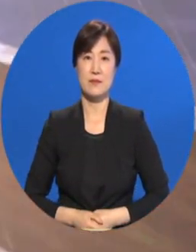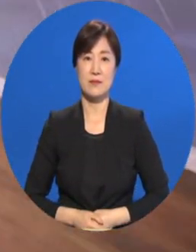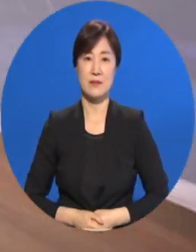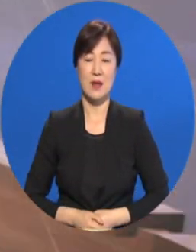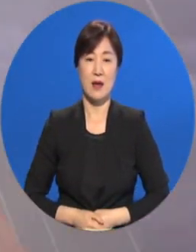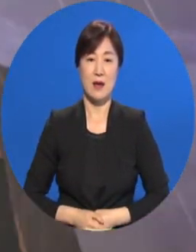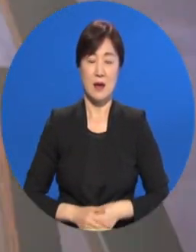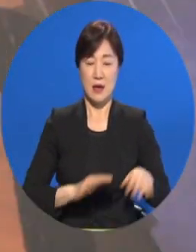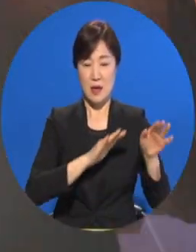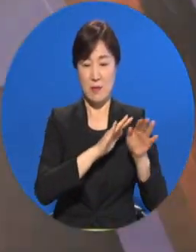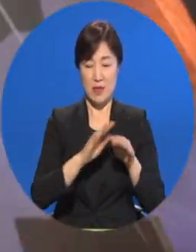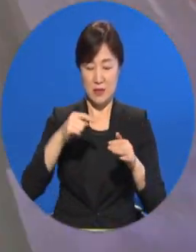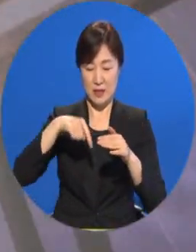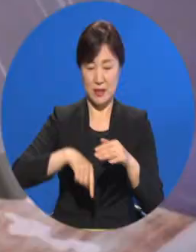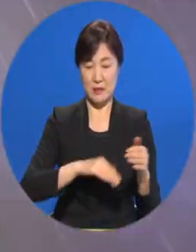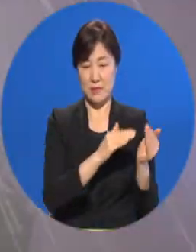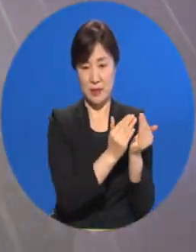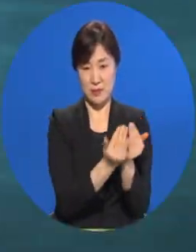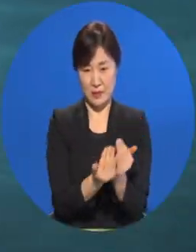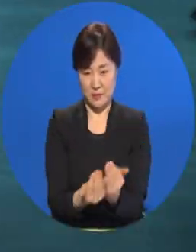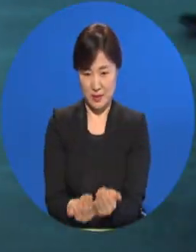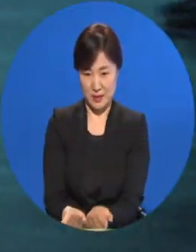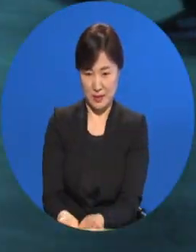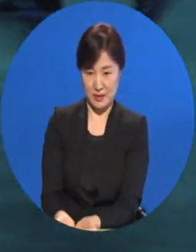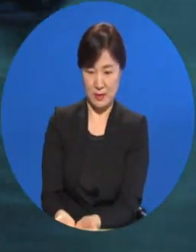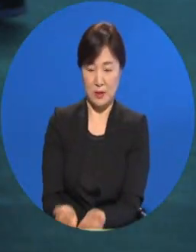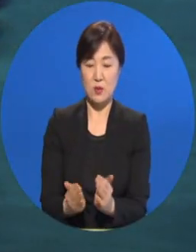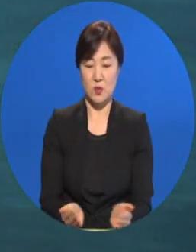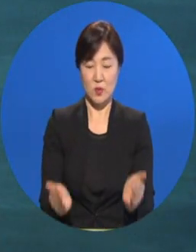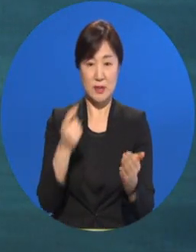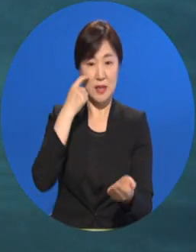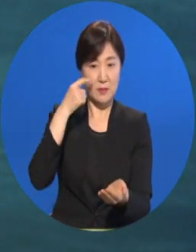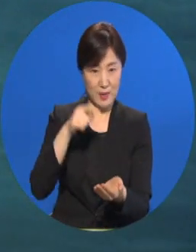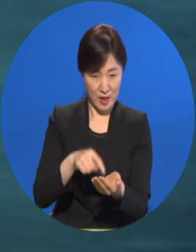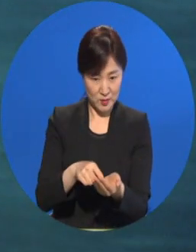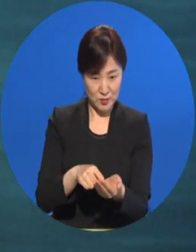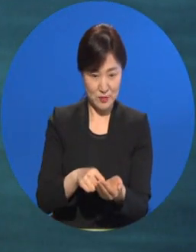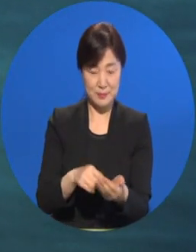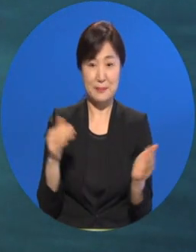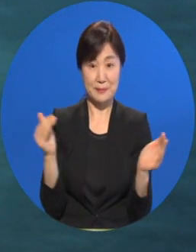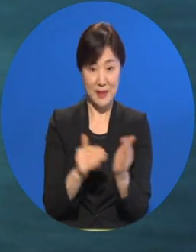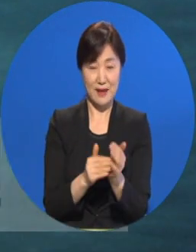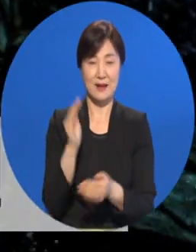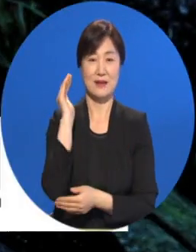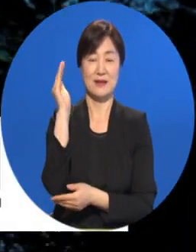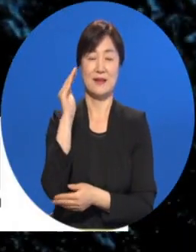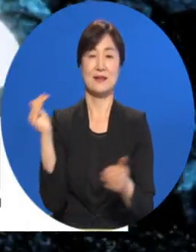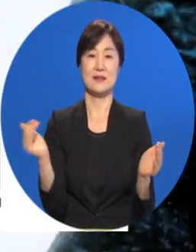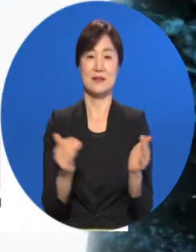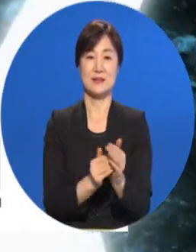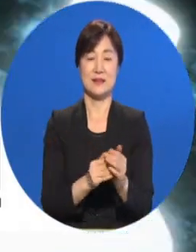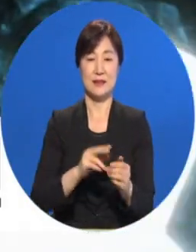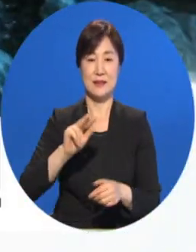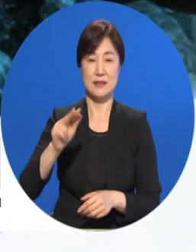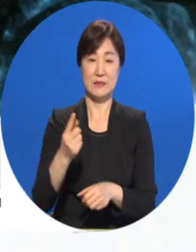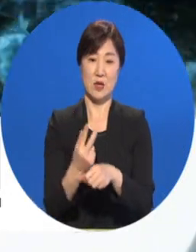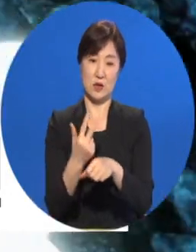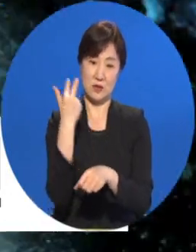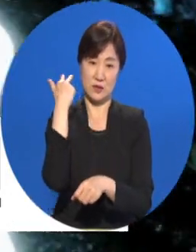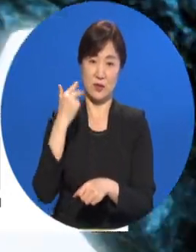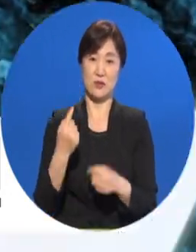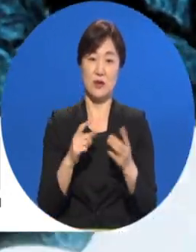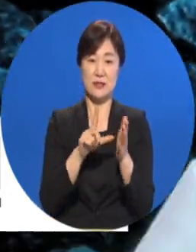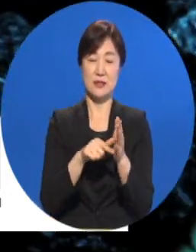바다 깊이 가라앉은 배에서 도자기를 발굴하는 것으로 이야기는 끝이 납니다. 700년 전으로 떠나는 이 시간